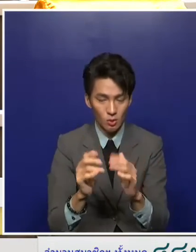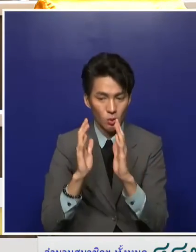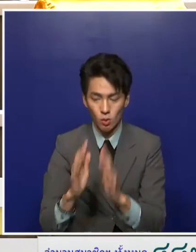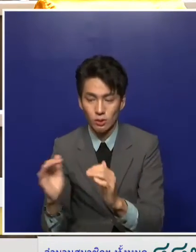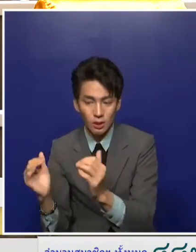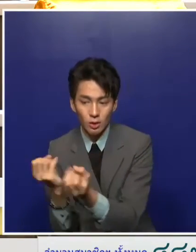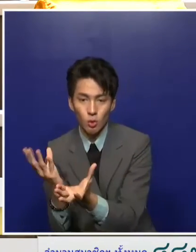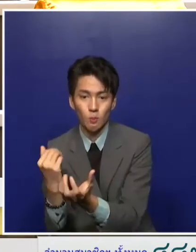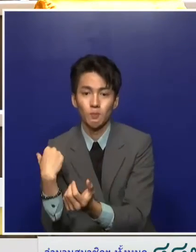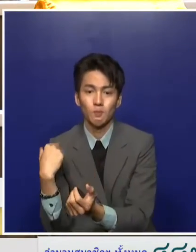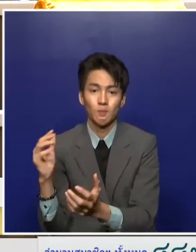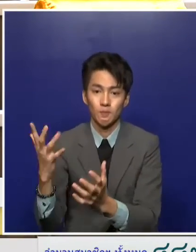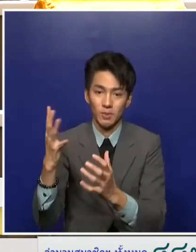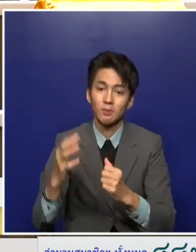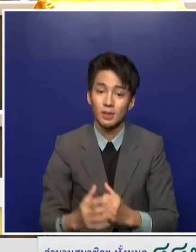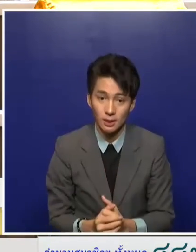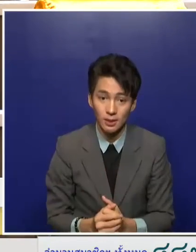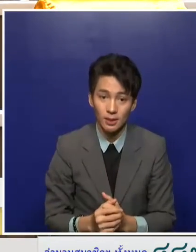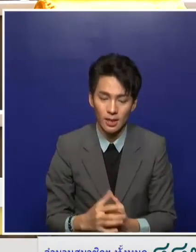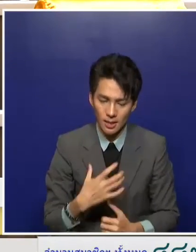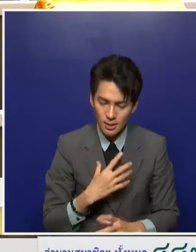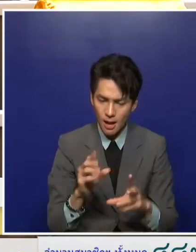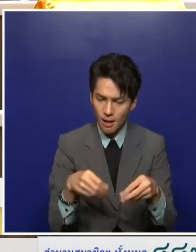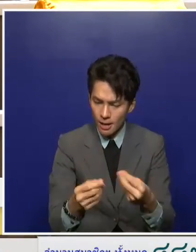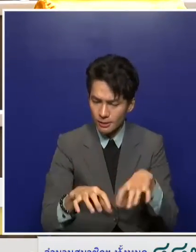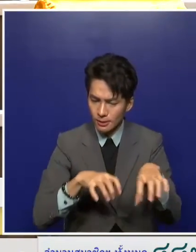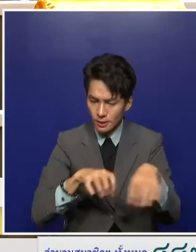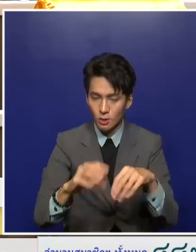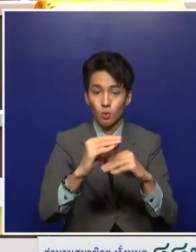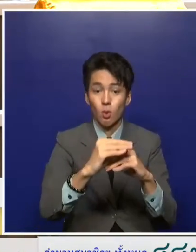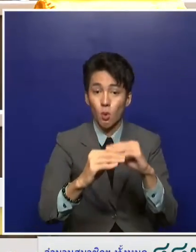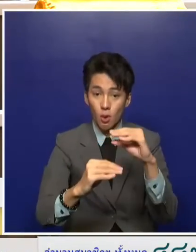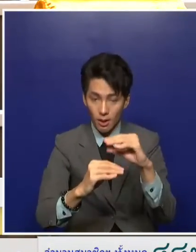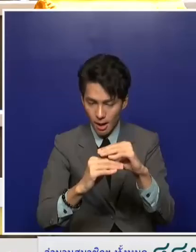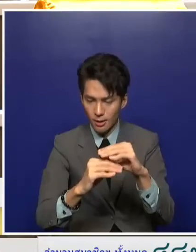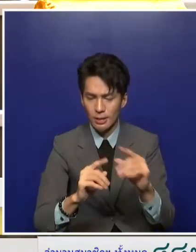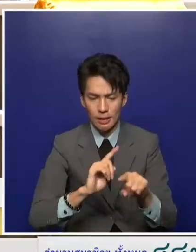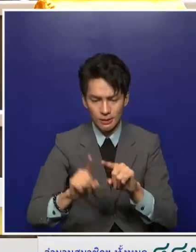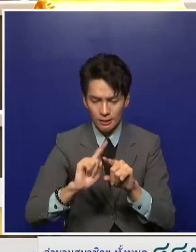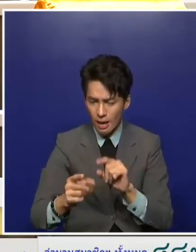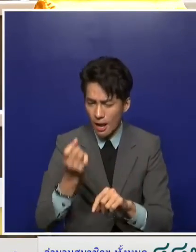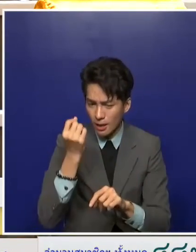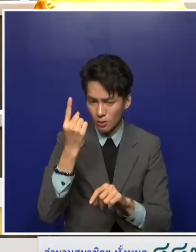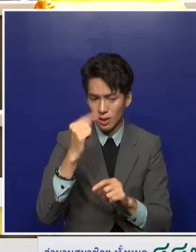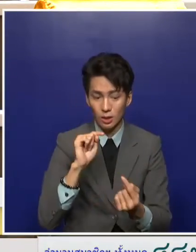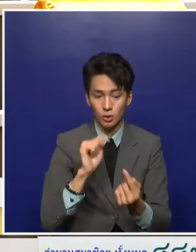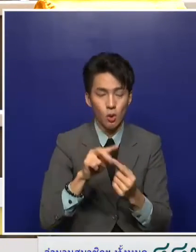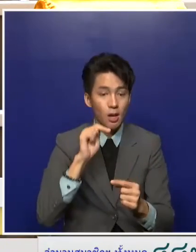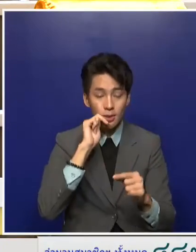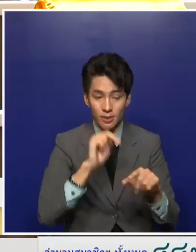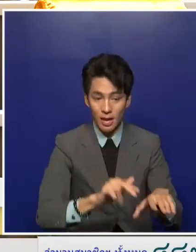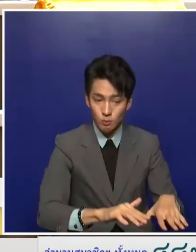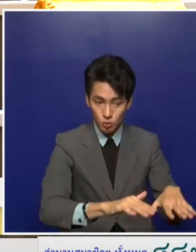ใดๆในต่อสื่อของลูกน้ำจัดโครงการเพื่อนรุ่นน้ำเข้าใจกันยามน้ำท่วมจากอุทกภัย